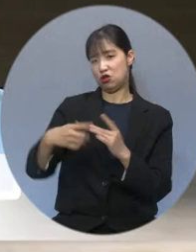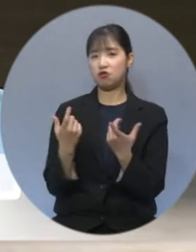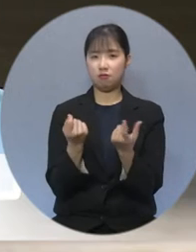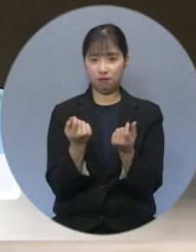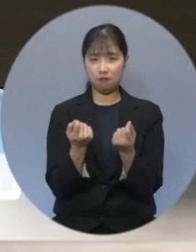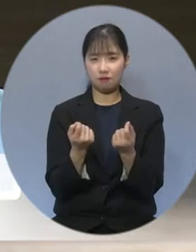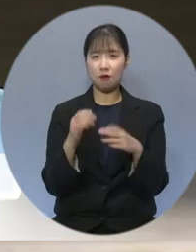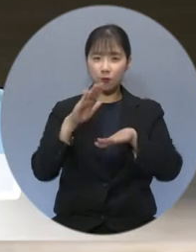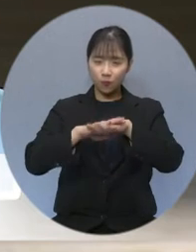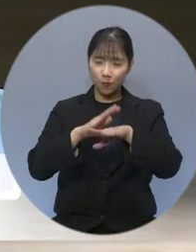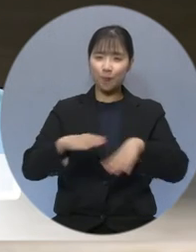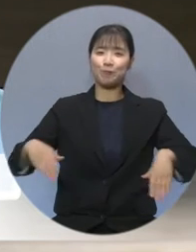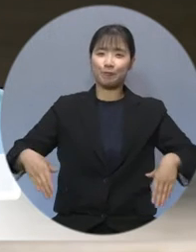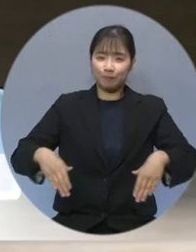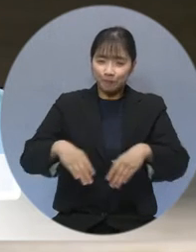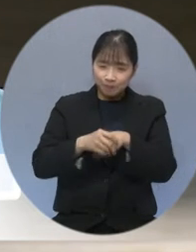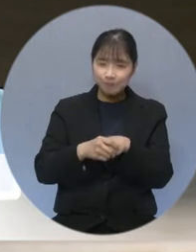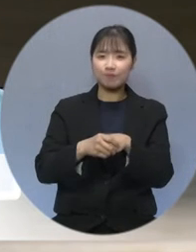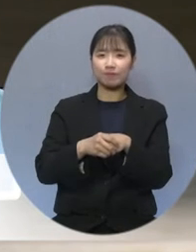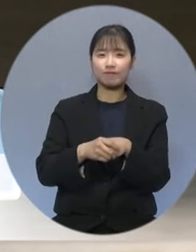이웃으로서 손을 꼭 잡고